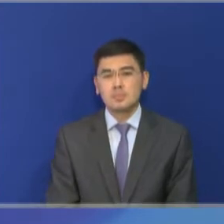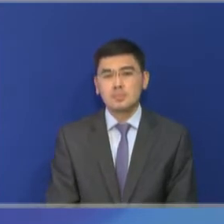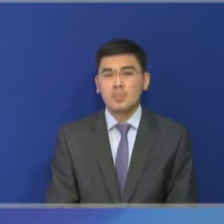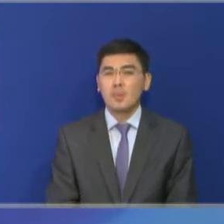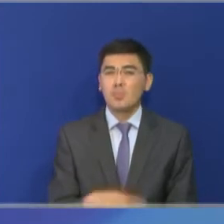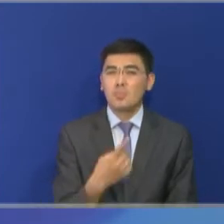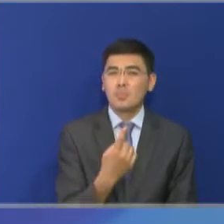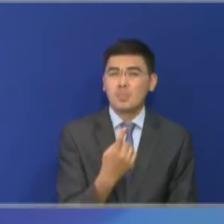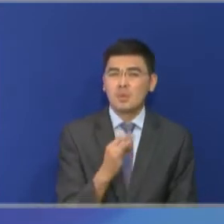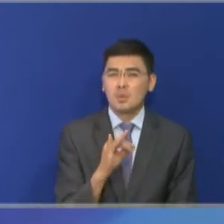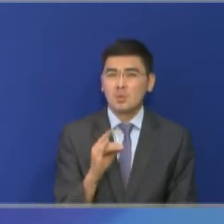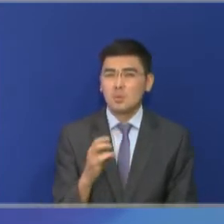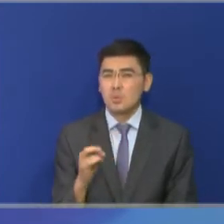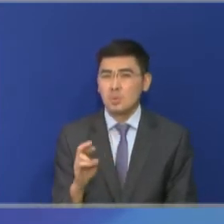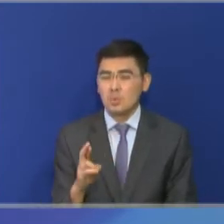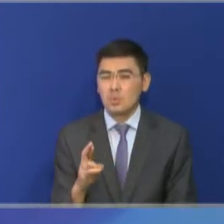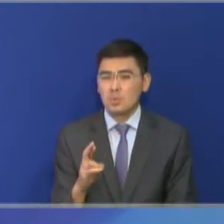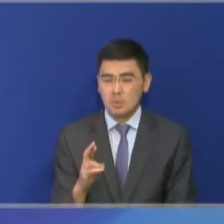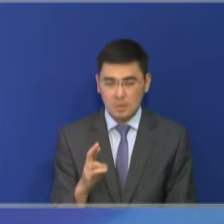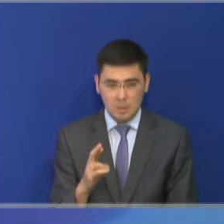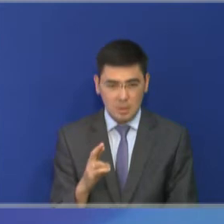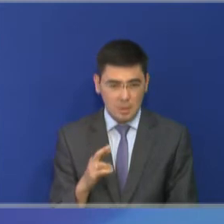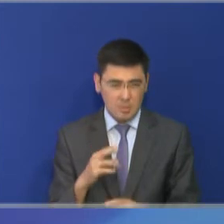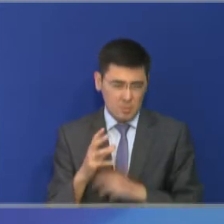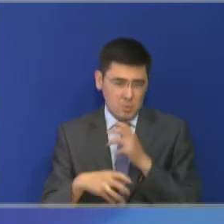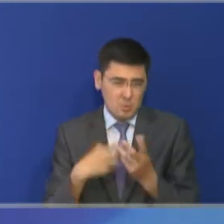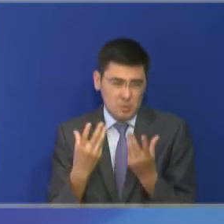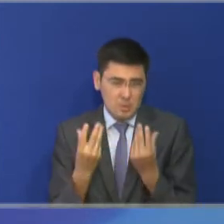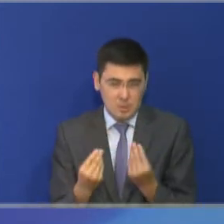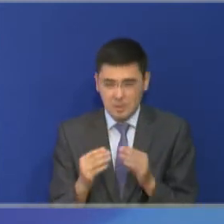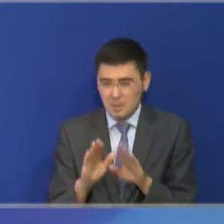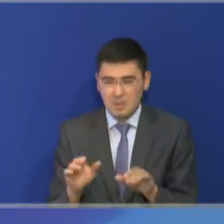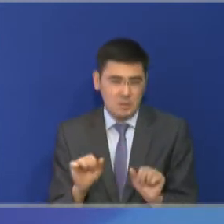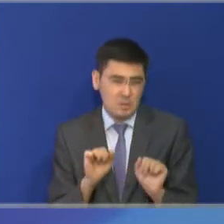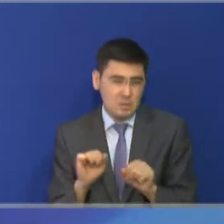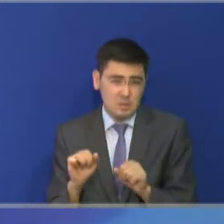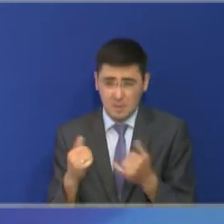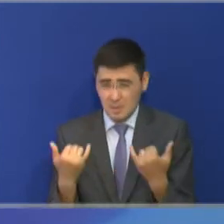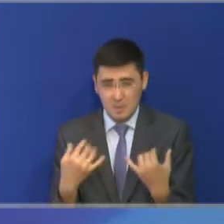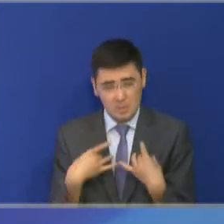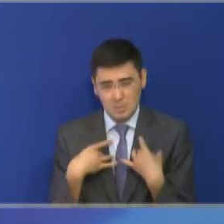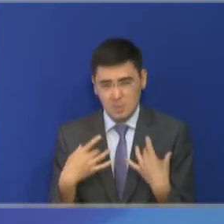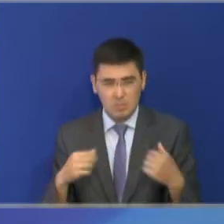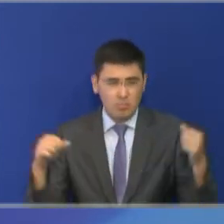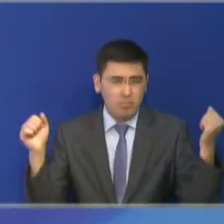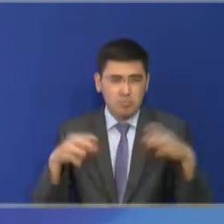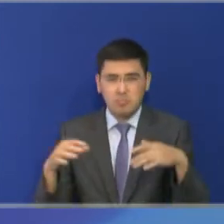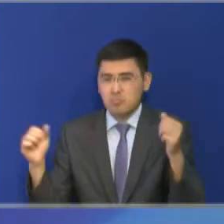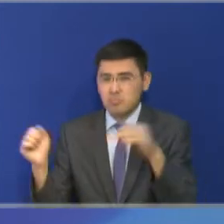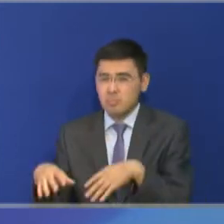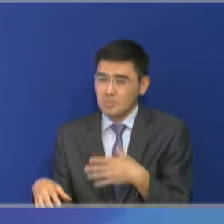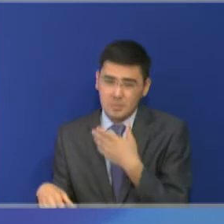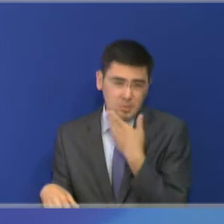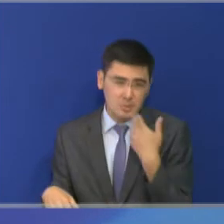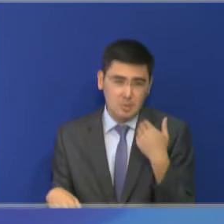Бірінші маусым халықаралық балаларды қорғау күніне биыл көпшілік шаралар өткізілмесе де жеткіншектер назардан тыс қалған жоқ. Облыс